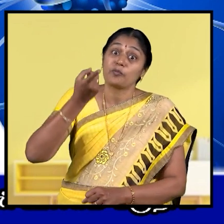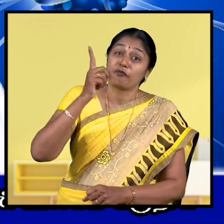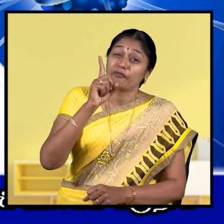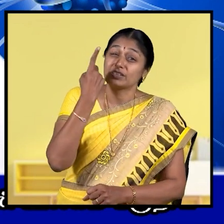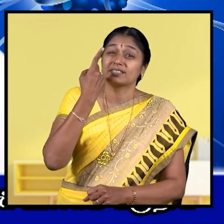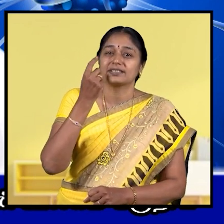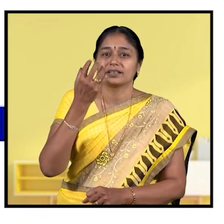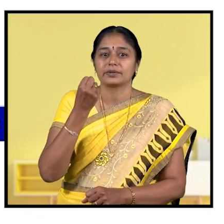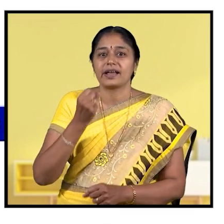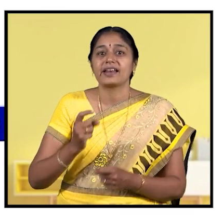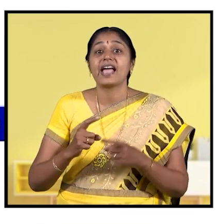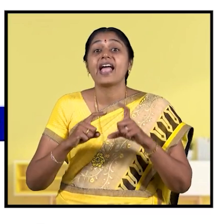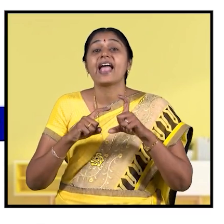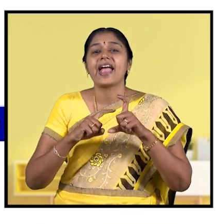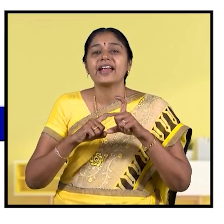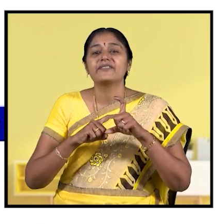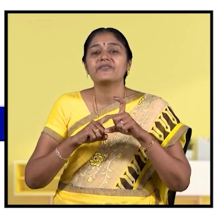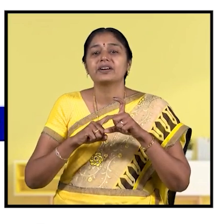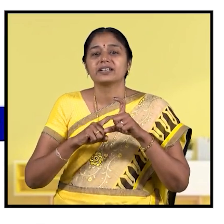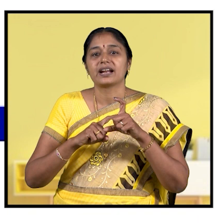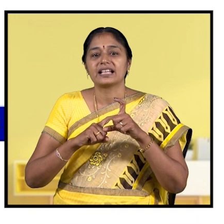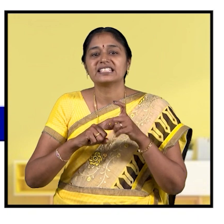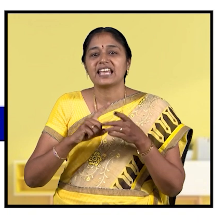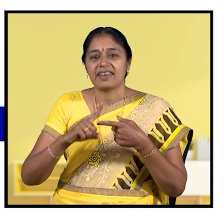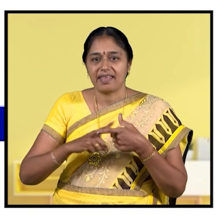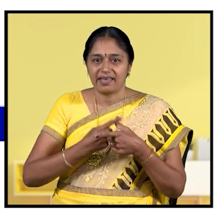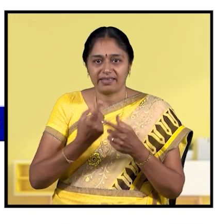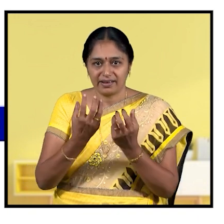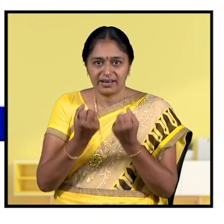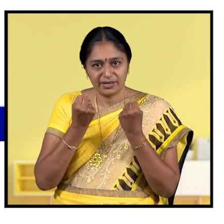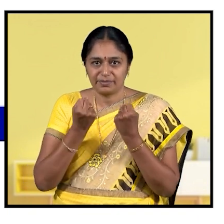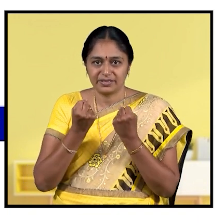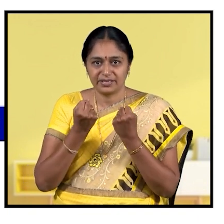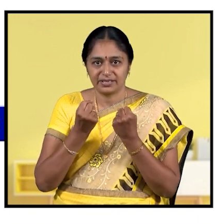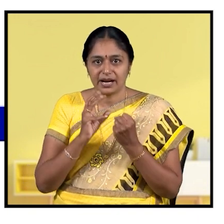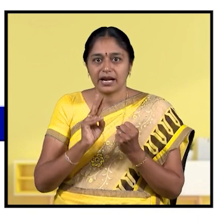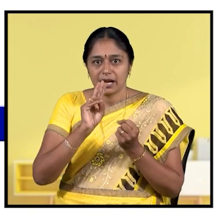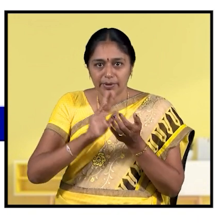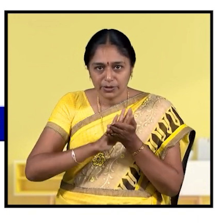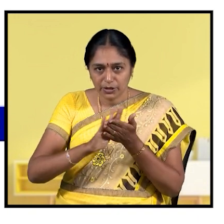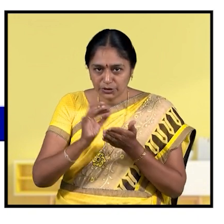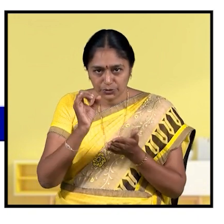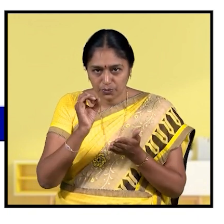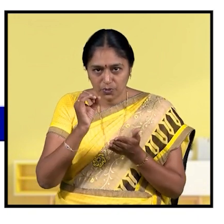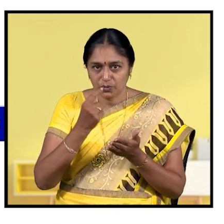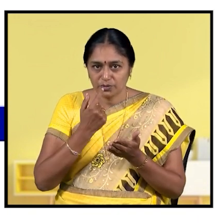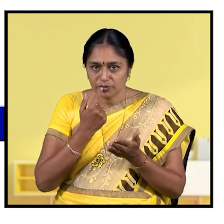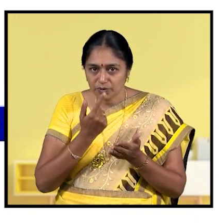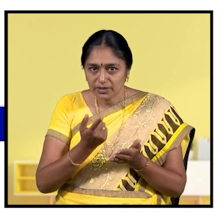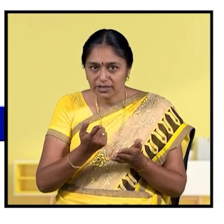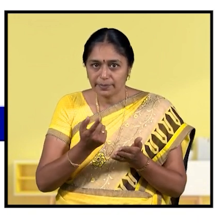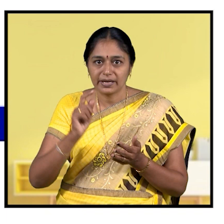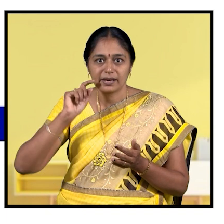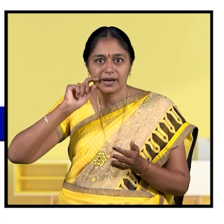கண்டுபிடிச்சானாக்க, எட்வர்டு ஜென்னர் அப்படிங்கிறத முதன் முதலாக இதை வெற்றிகரமாக அறிமுகப்படுத்தினார். உலக சுகாதார நிறுவனத்தினுடைய அறிக்கையின்படி மனித குலத்திலேயே